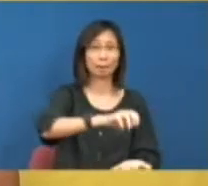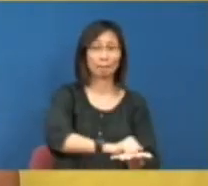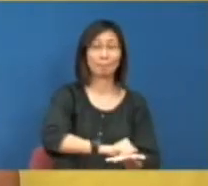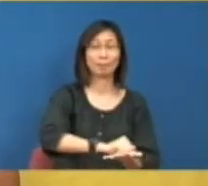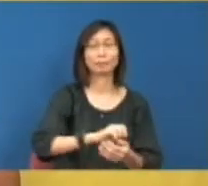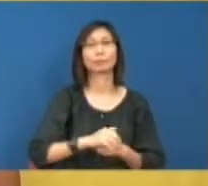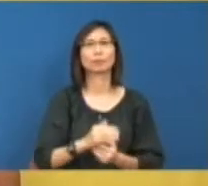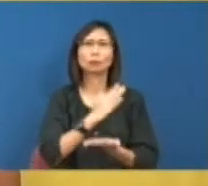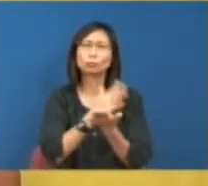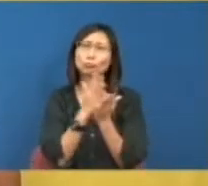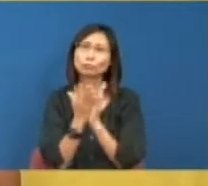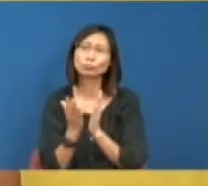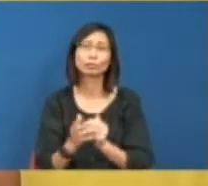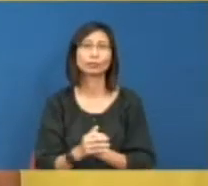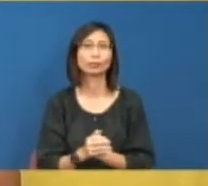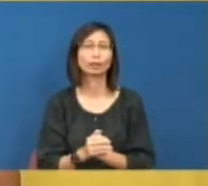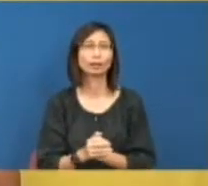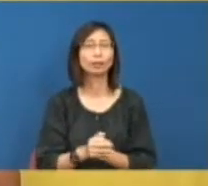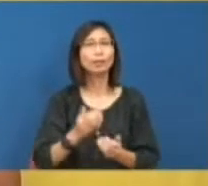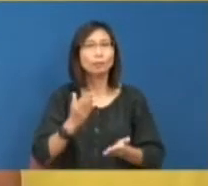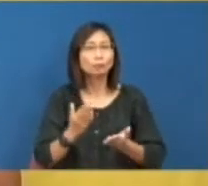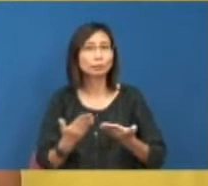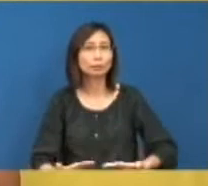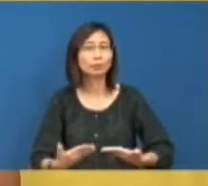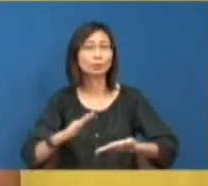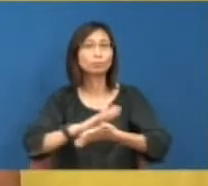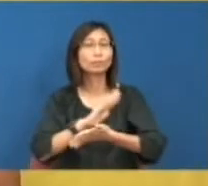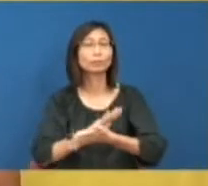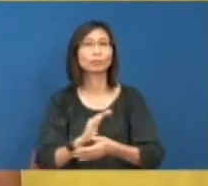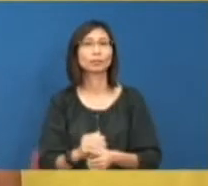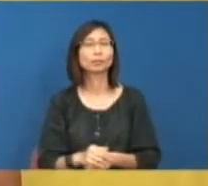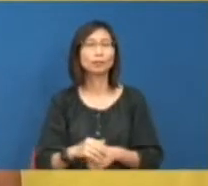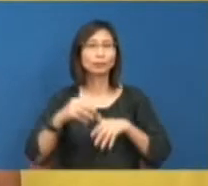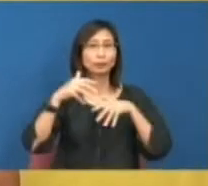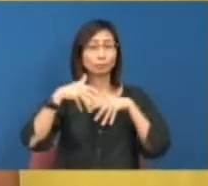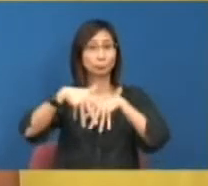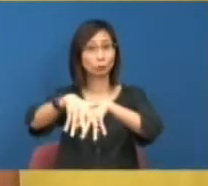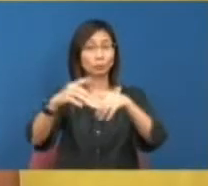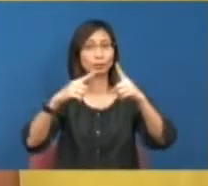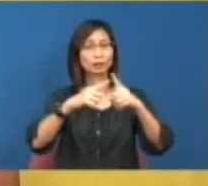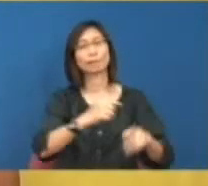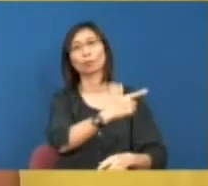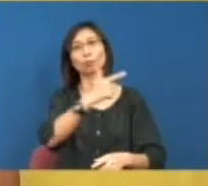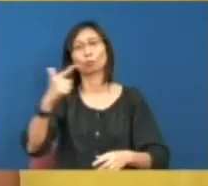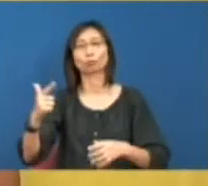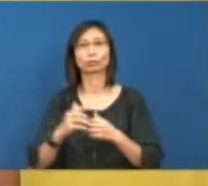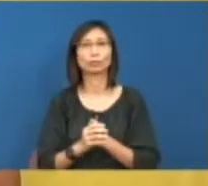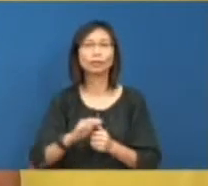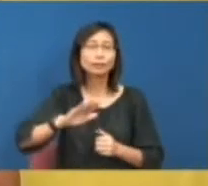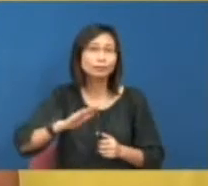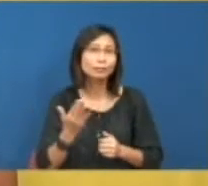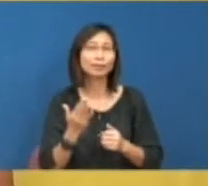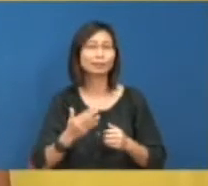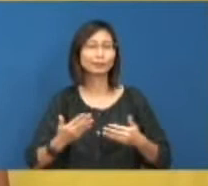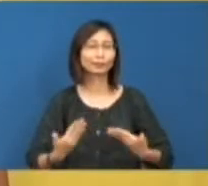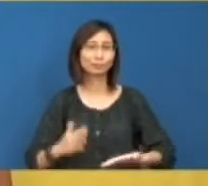觀嘅人數咧，係再重申呢樣嘢嘅啫。就點知好衰唔衰就呢個替死機制，咁